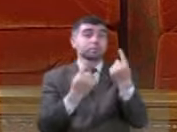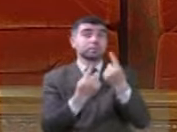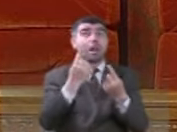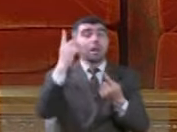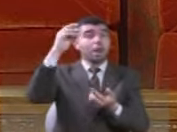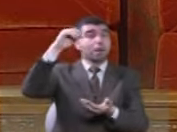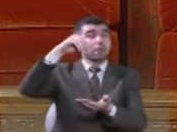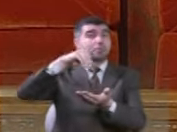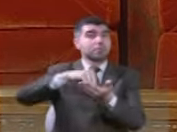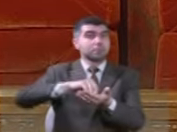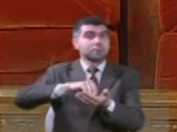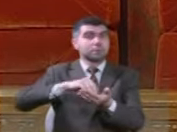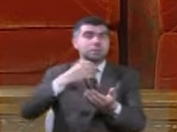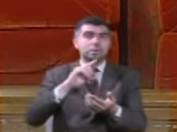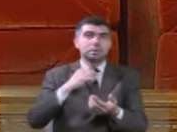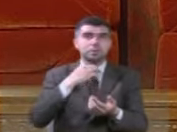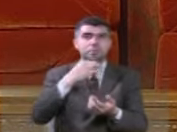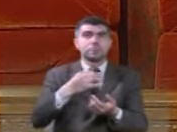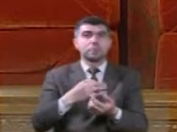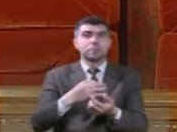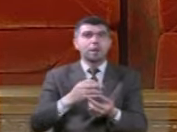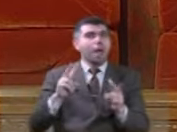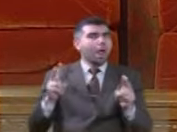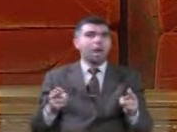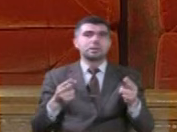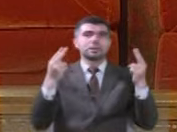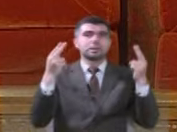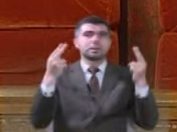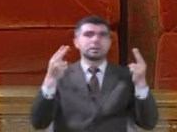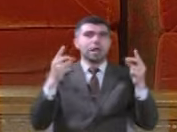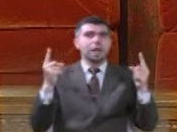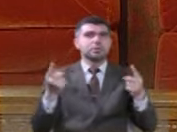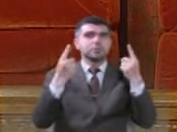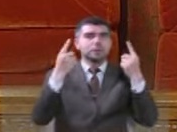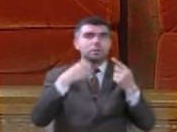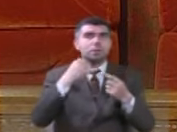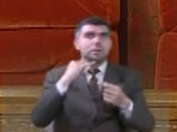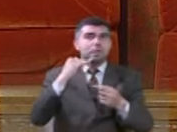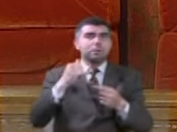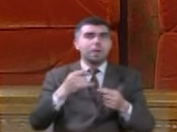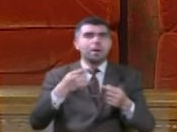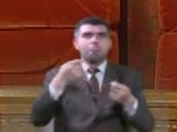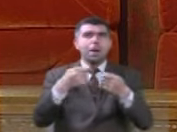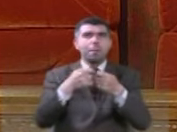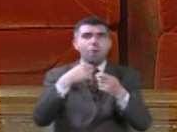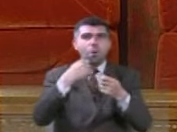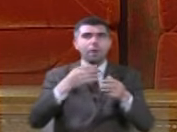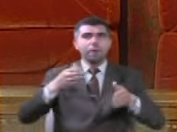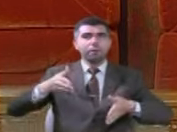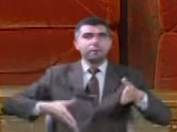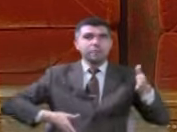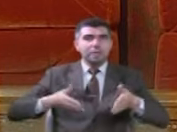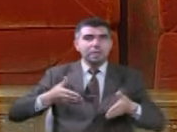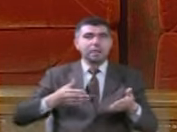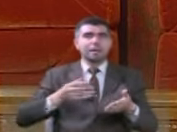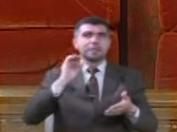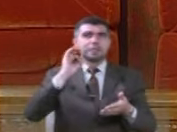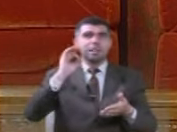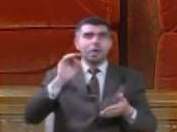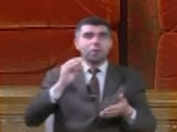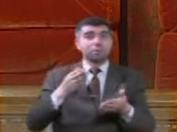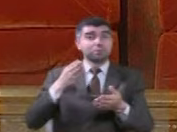على التشاور وعلى تحديد الأولويات. طبيعي أنه أحيانا اللي كتاخذ واحد الطريق بحال رقم الطريق الوطنية رقم 15 اللي كتمشي